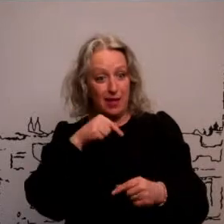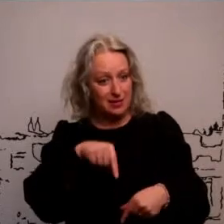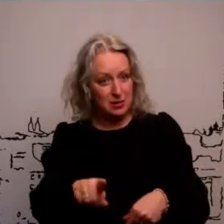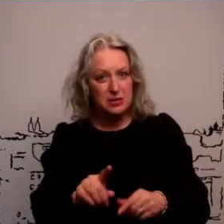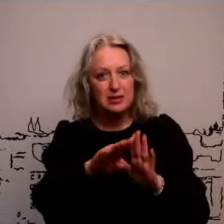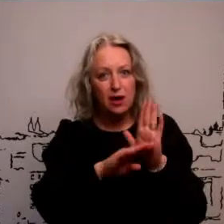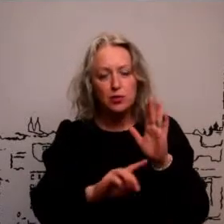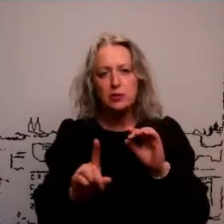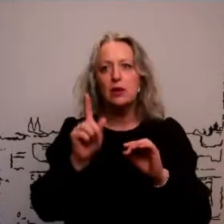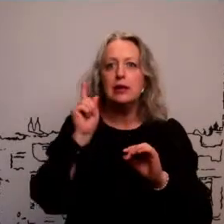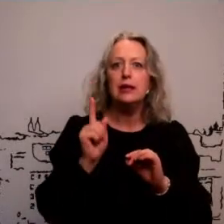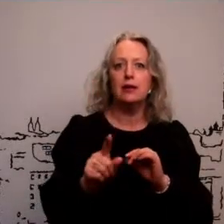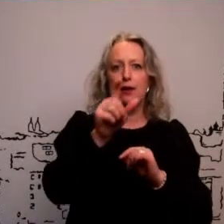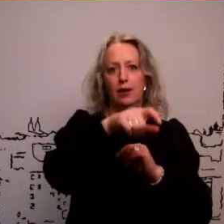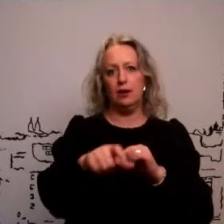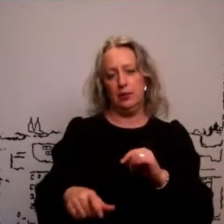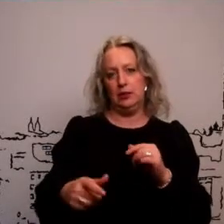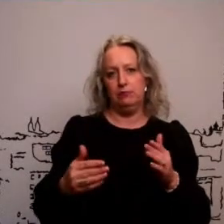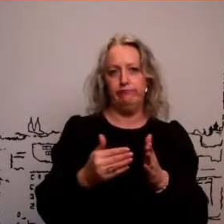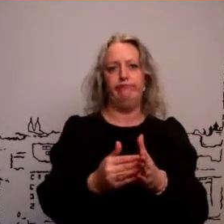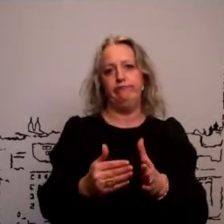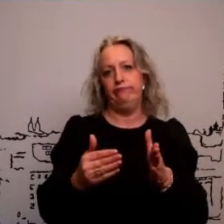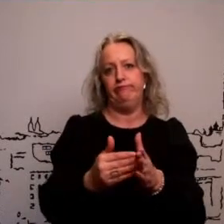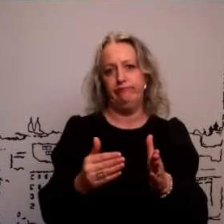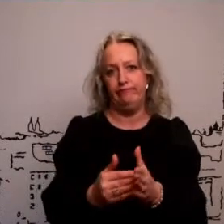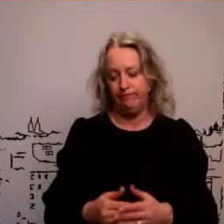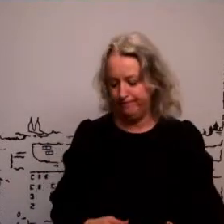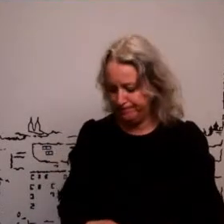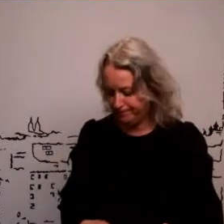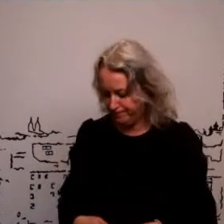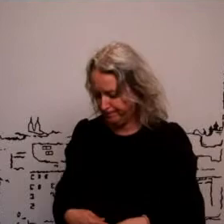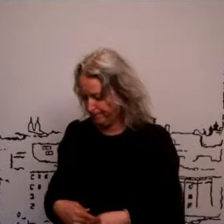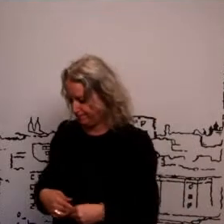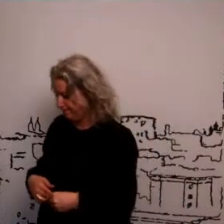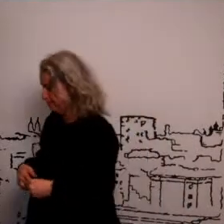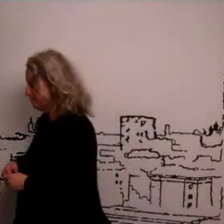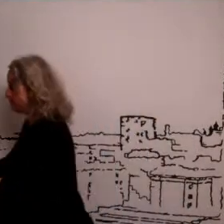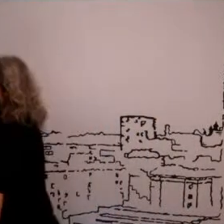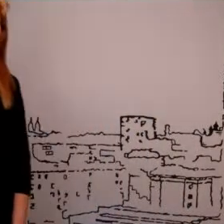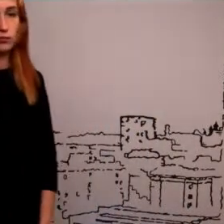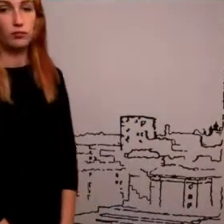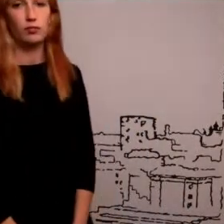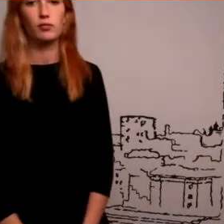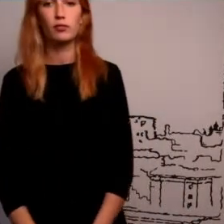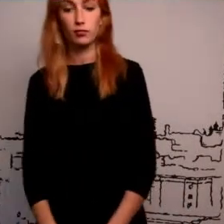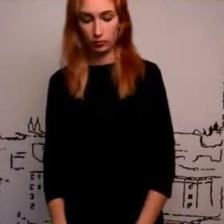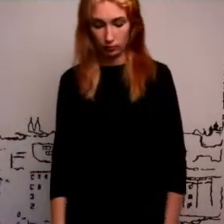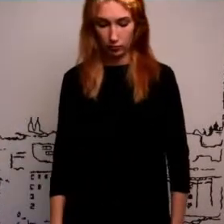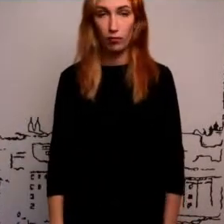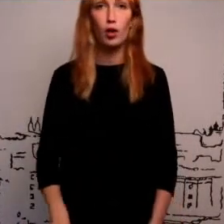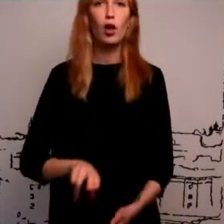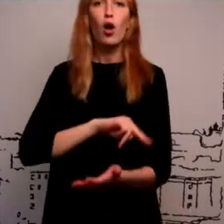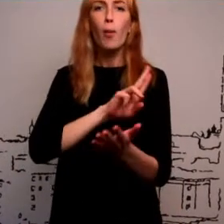ometi? No, eks need probleeme on väga erinevaid. Et kui me võtame nüüd sellise